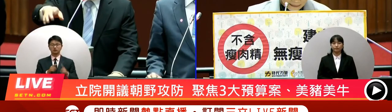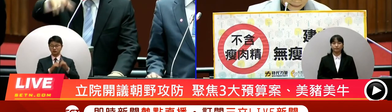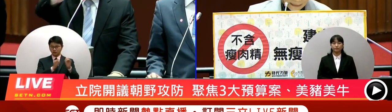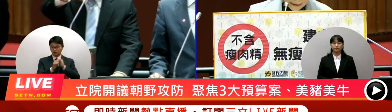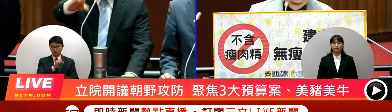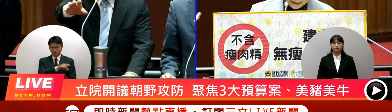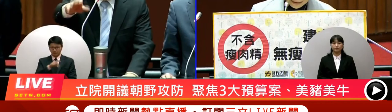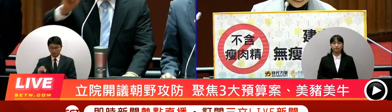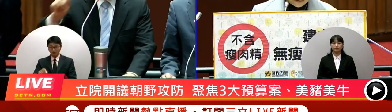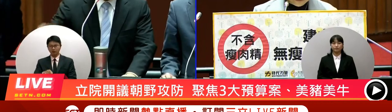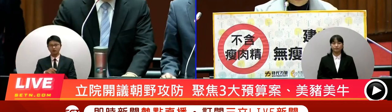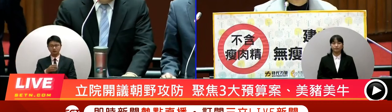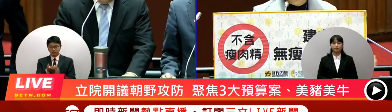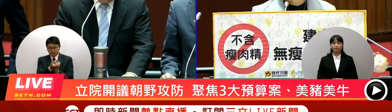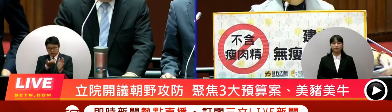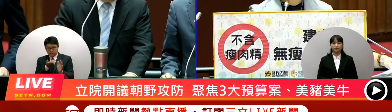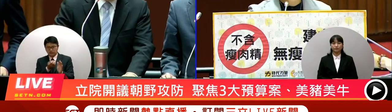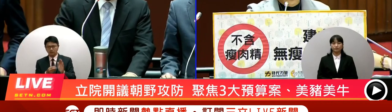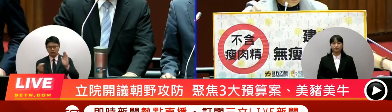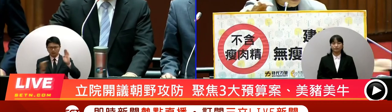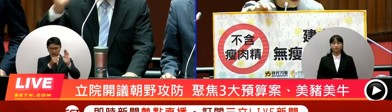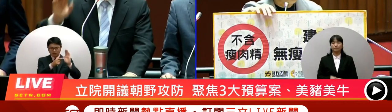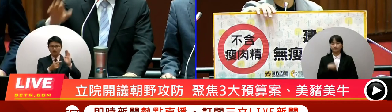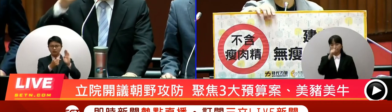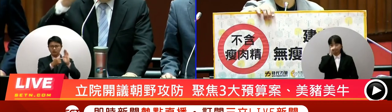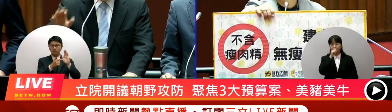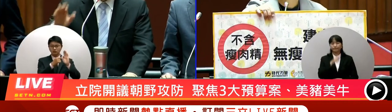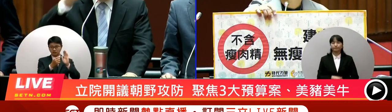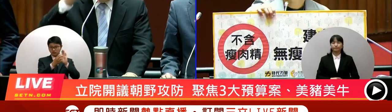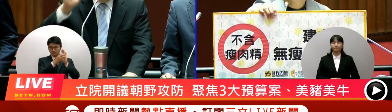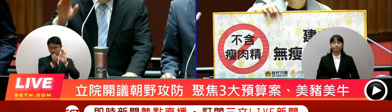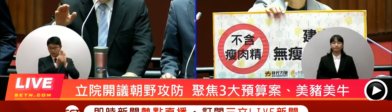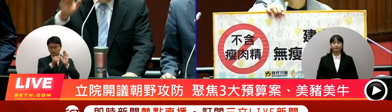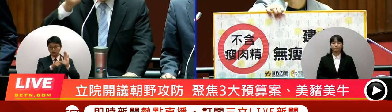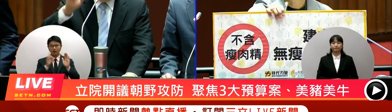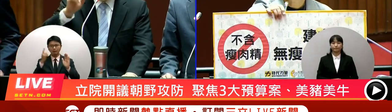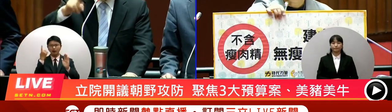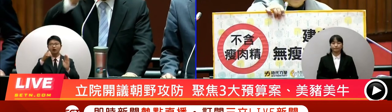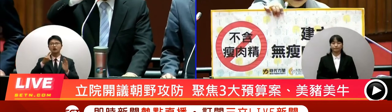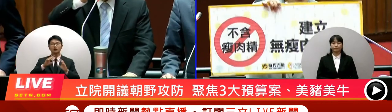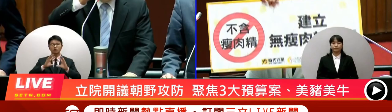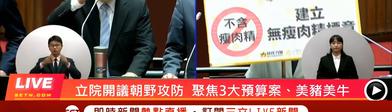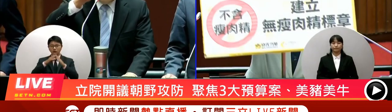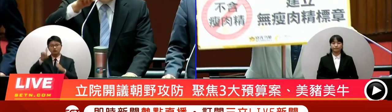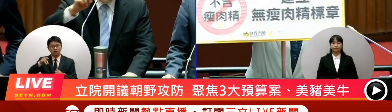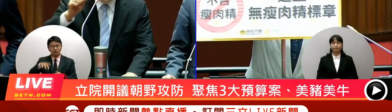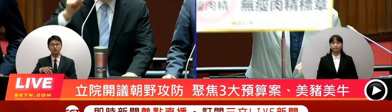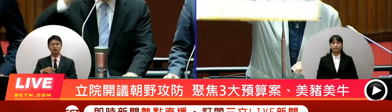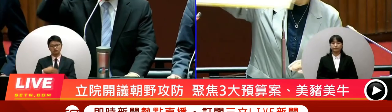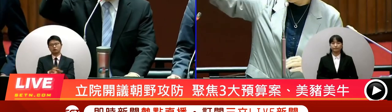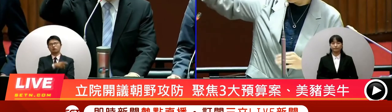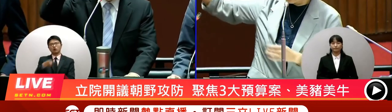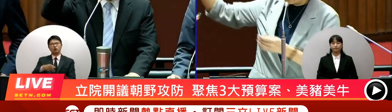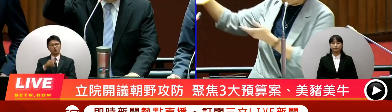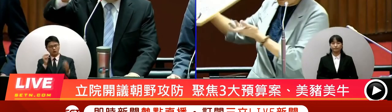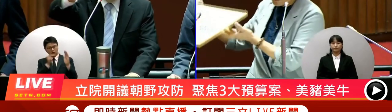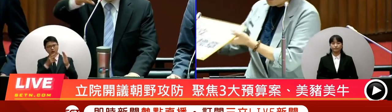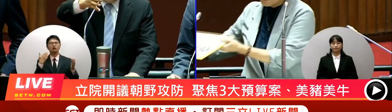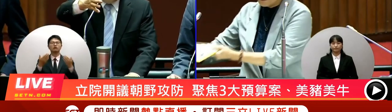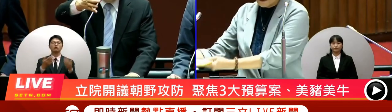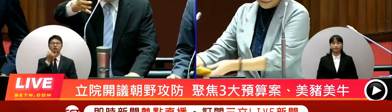看，这个产品来自于哪一国。 好， 我们都会让消费者清楚。那消费者基于竞争，